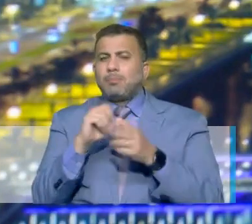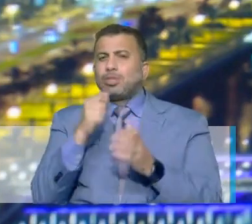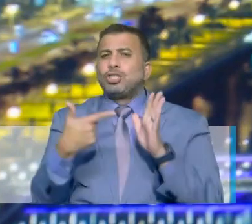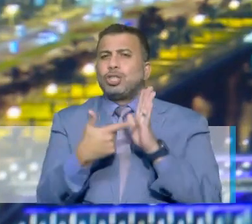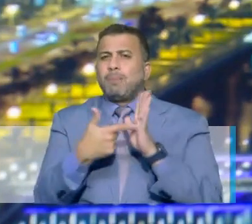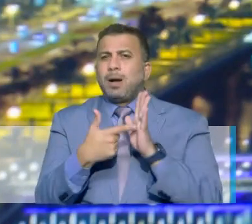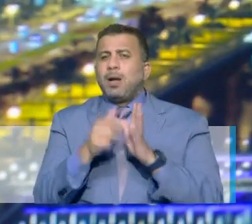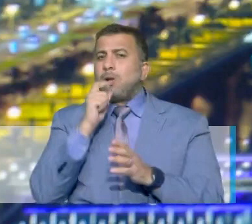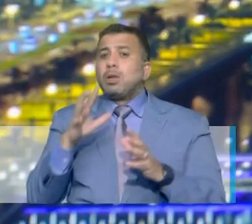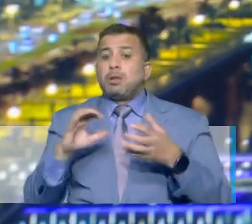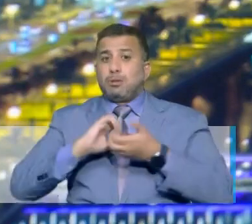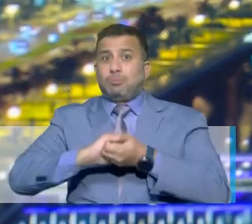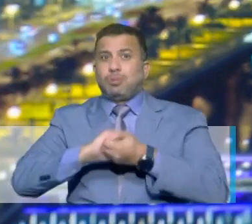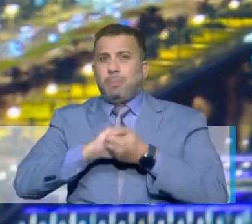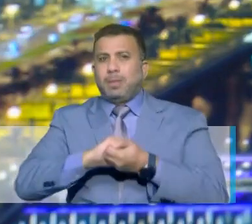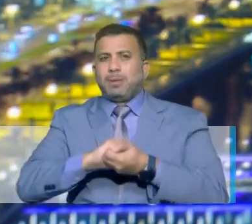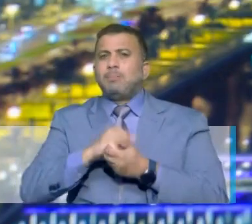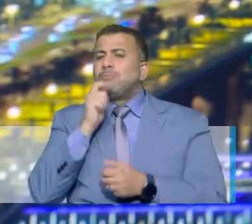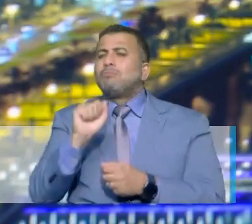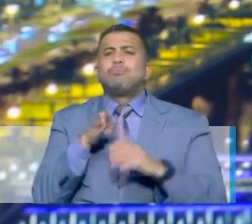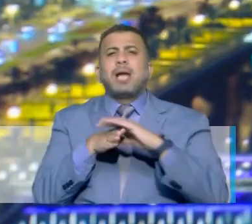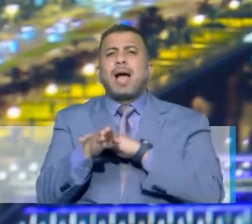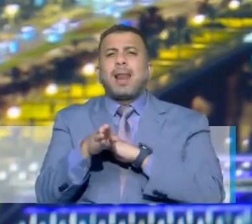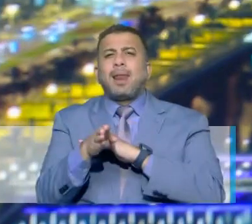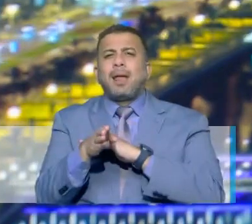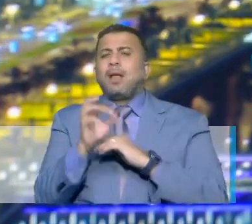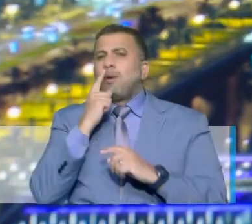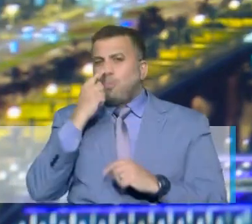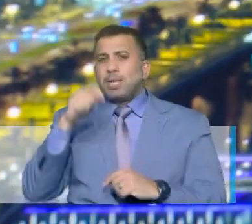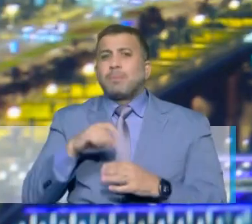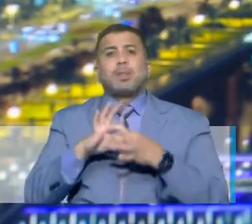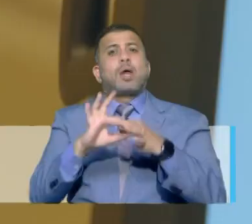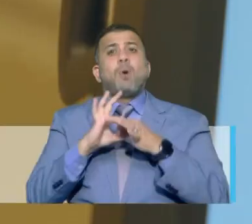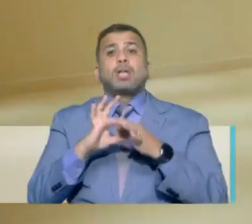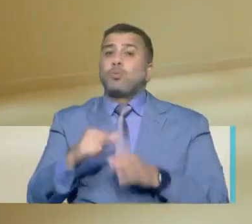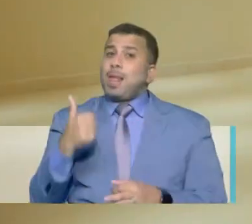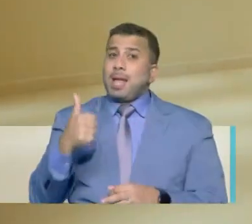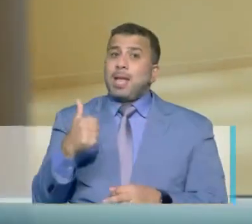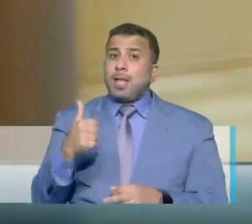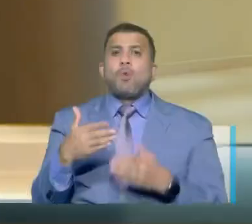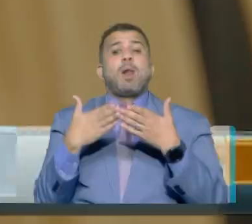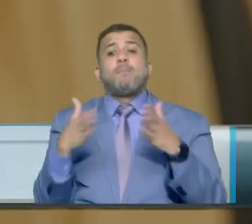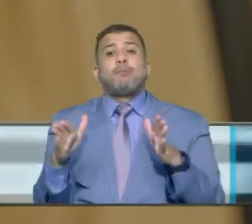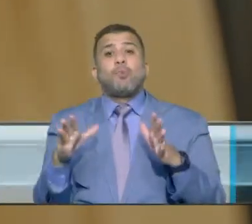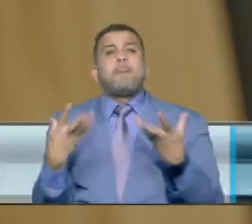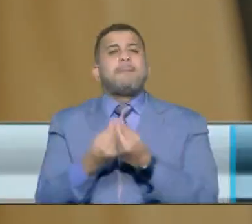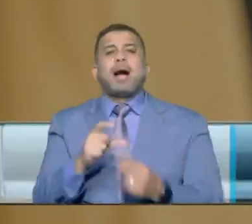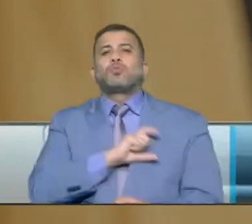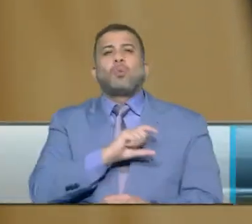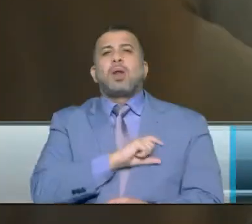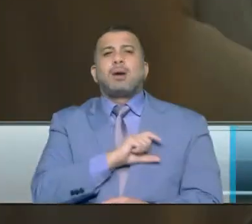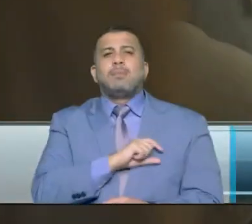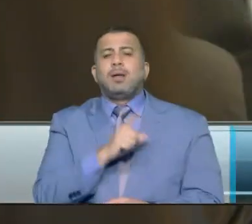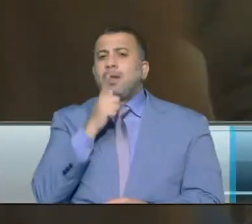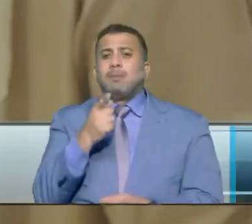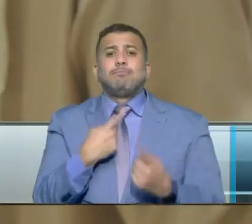بمخرجات الجامعه بقدر ما يرتبط بما يحدث داخلها لذلك انا ملتزمه بالتواصل الجيد والمفتوح